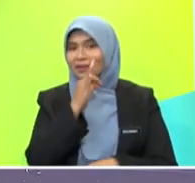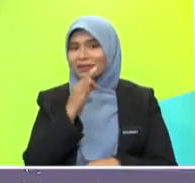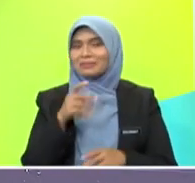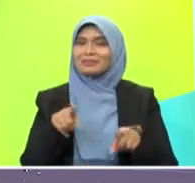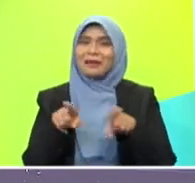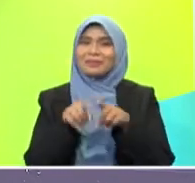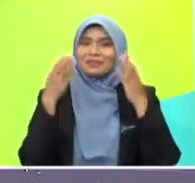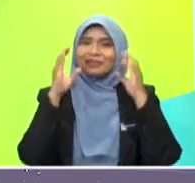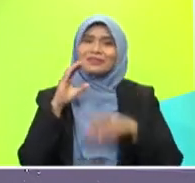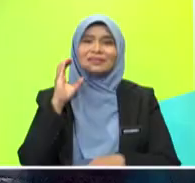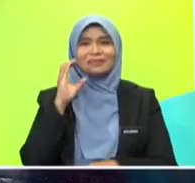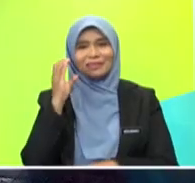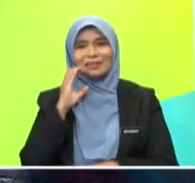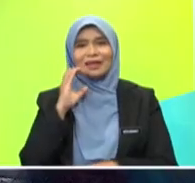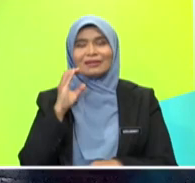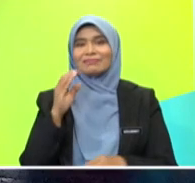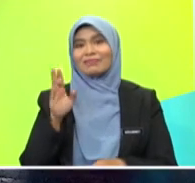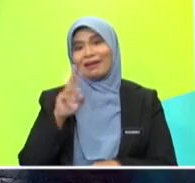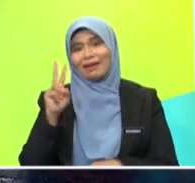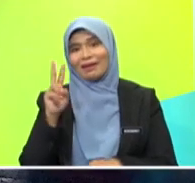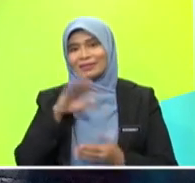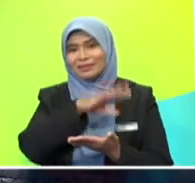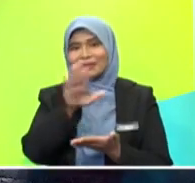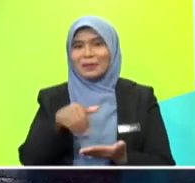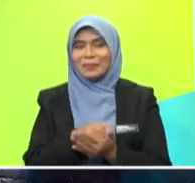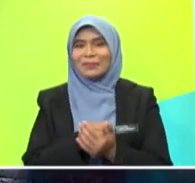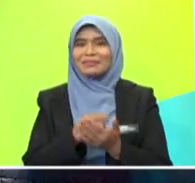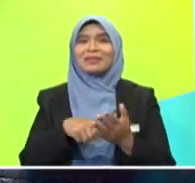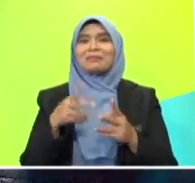cewek guncangan Hai semua